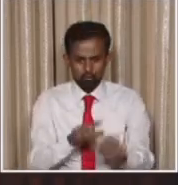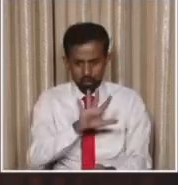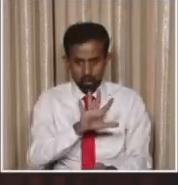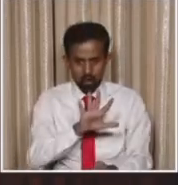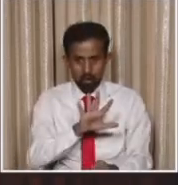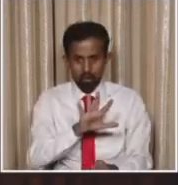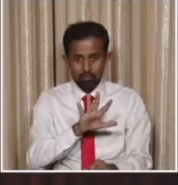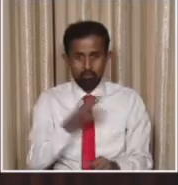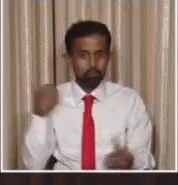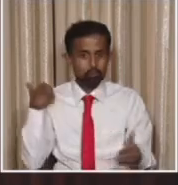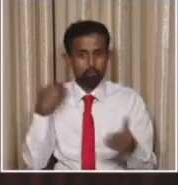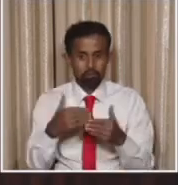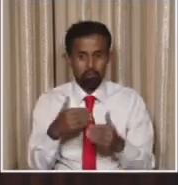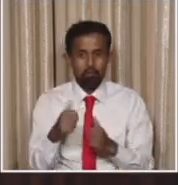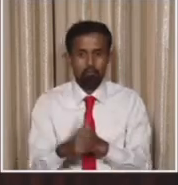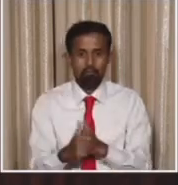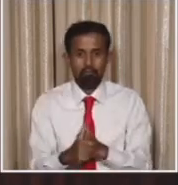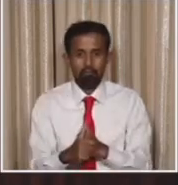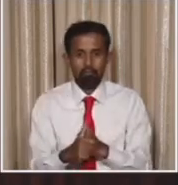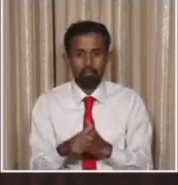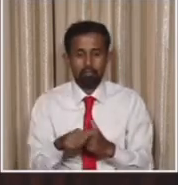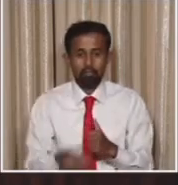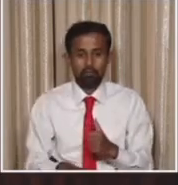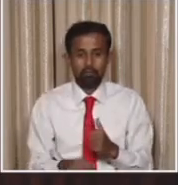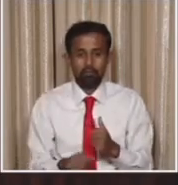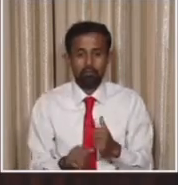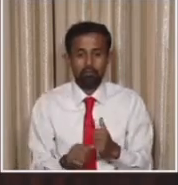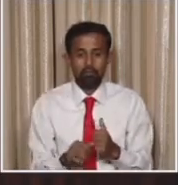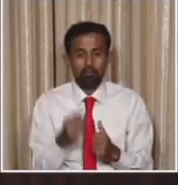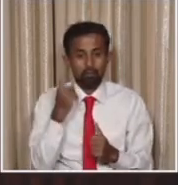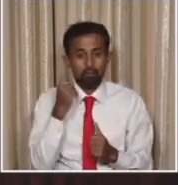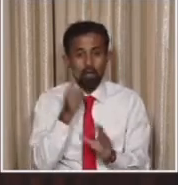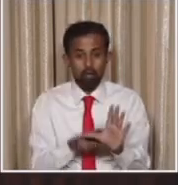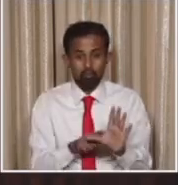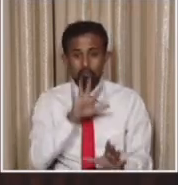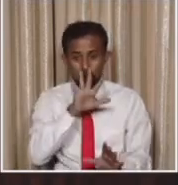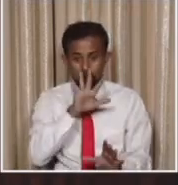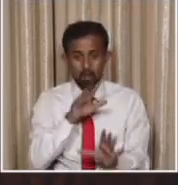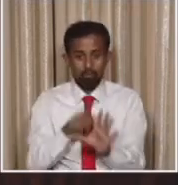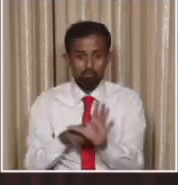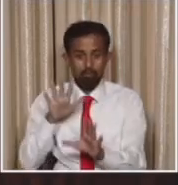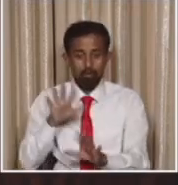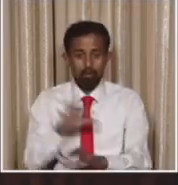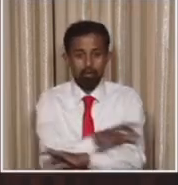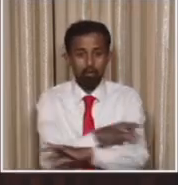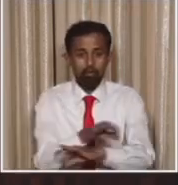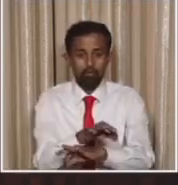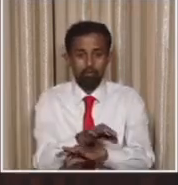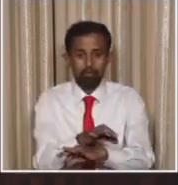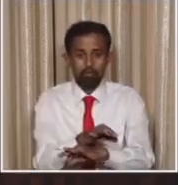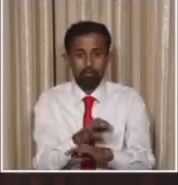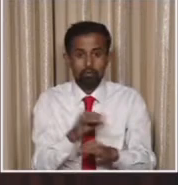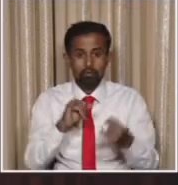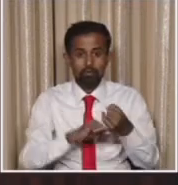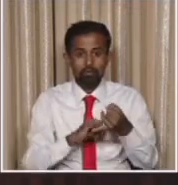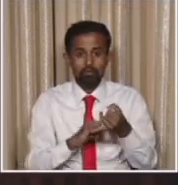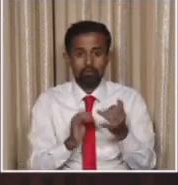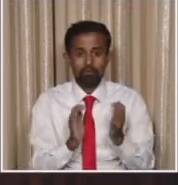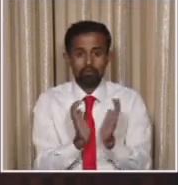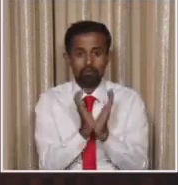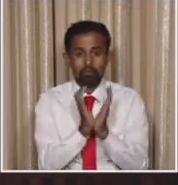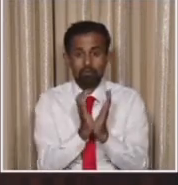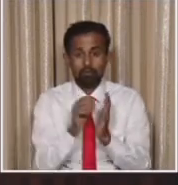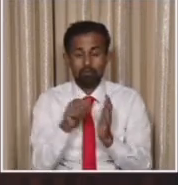තමයි මෙච්චර කල් හැදුවේ වන සංරක්ෂණේ මේ බොක්ස් එක ඇතුලේ ඉන්නවා නම් දන්නවා අවුරුදු 5කට තමයි කලමනාකරන සැලැස්මක් හදන්නේ සිංහරාජ කලමනාකරන සැලැස්ම